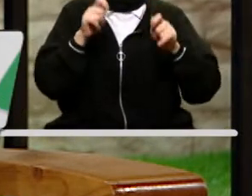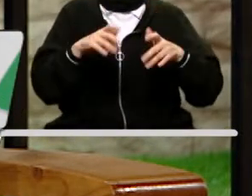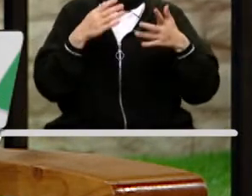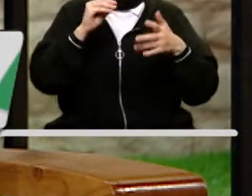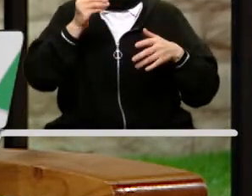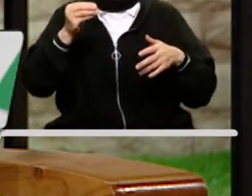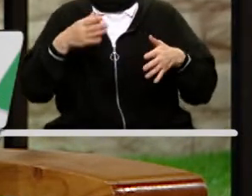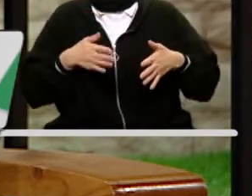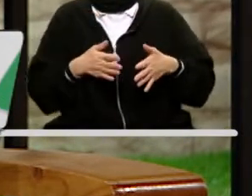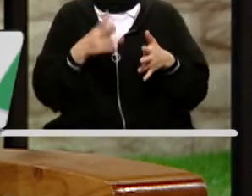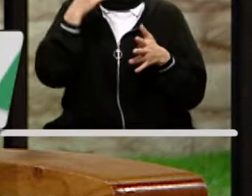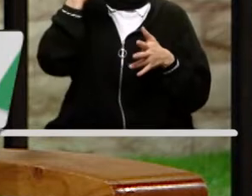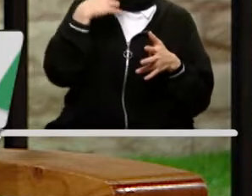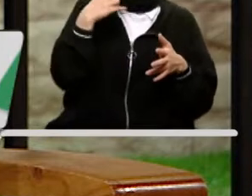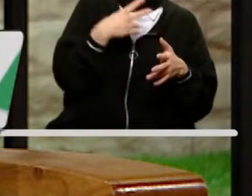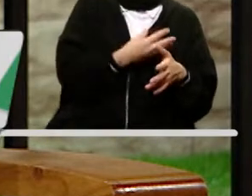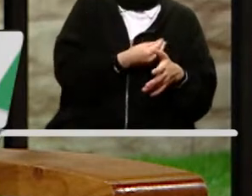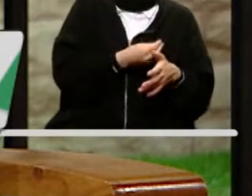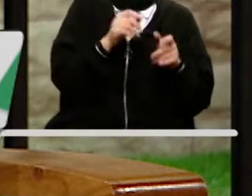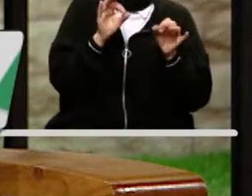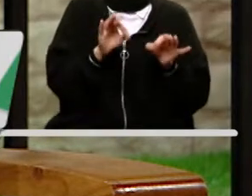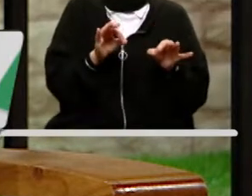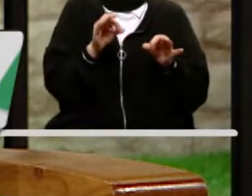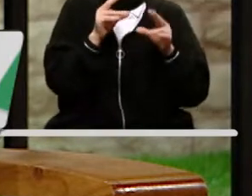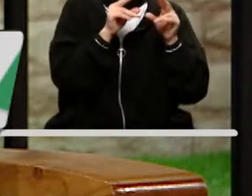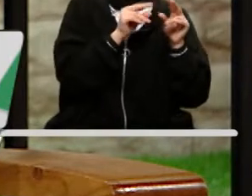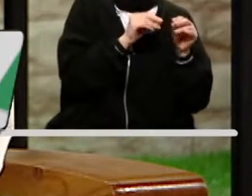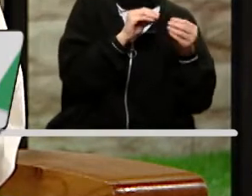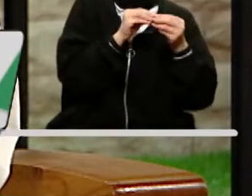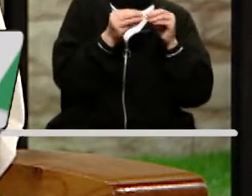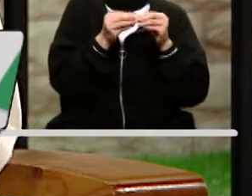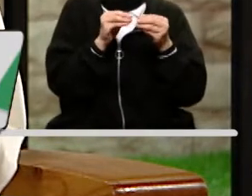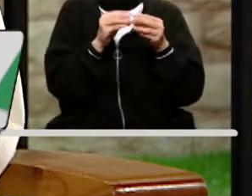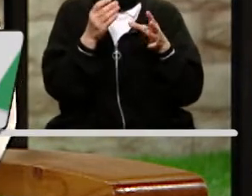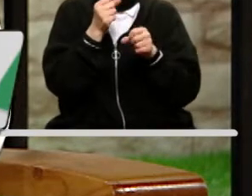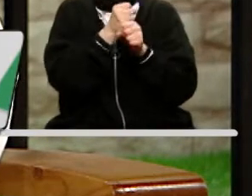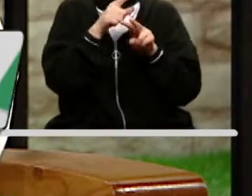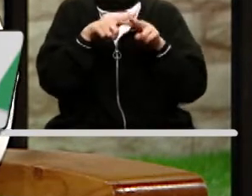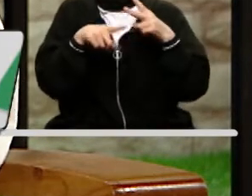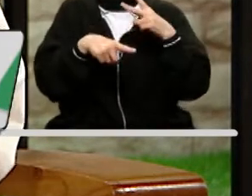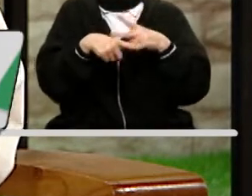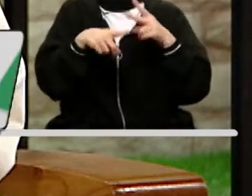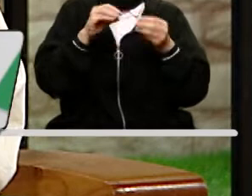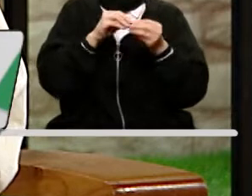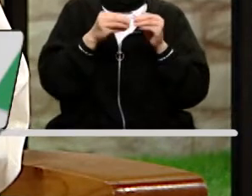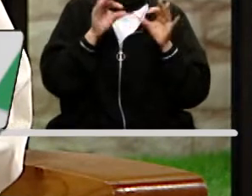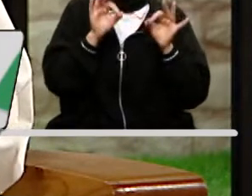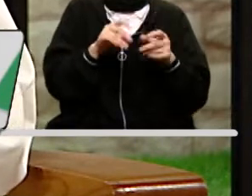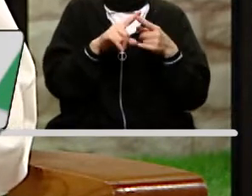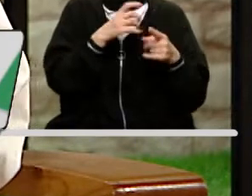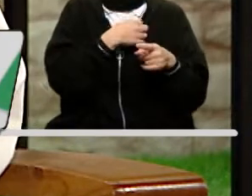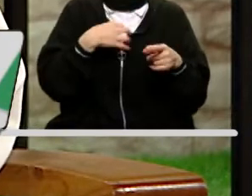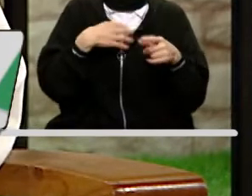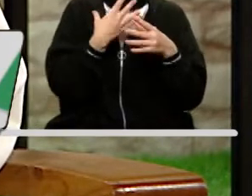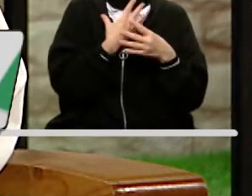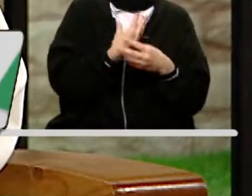emmeye başlar. Uyku problemi, gaz problemi. Evet anne bir çileden çıktığını düşünebilir. Bir yetersizlik duygusuna kapılabilir ki bu çok